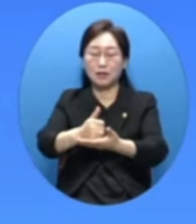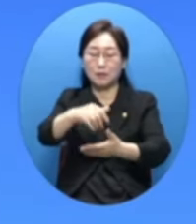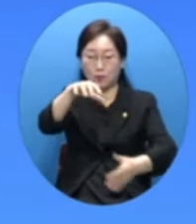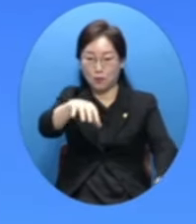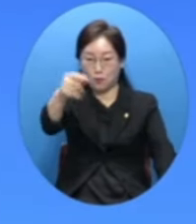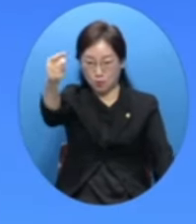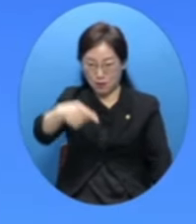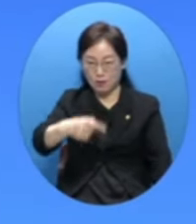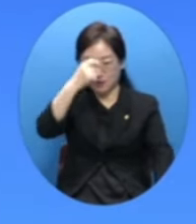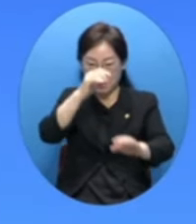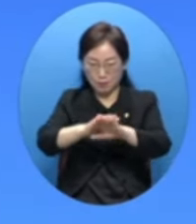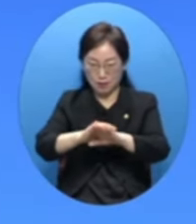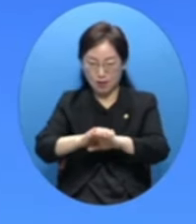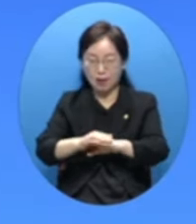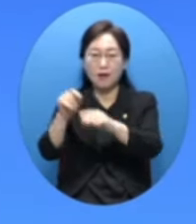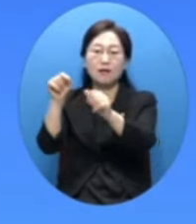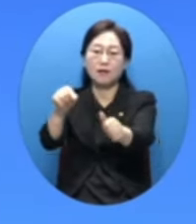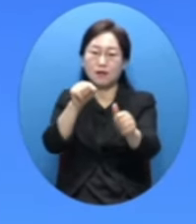예배를 드리도록 하셨습니다.